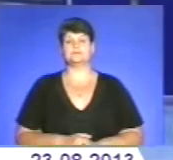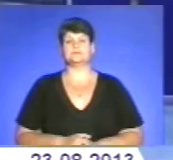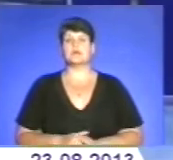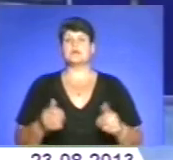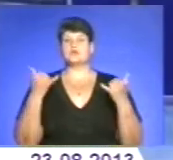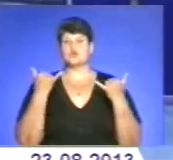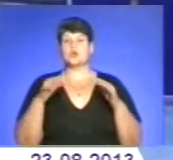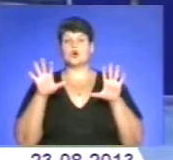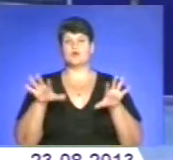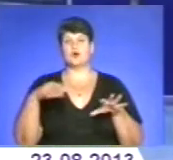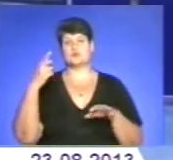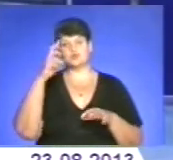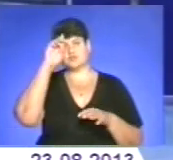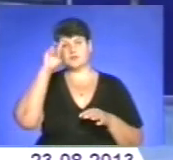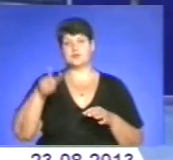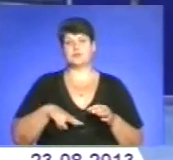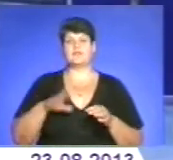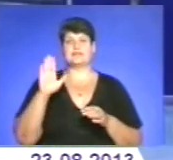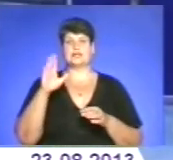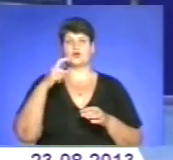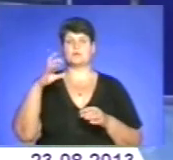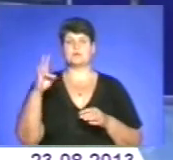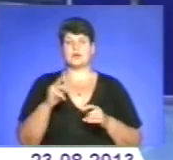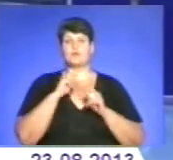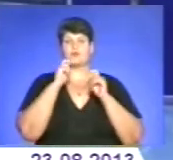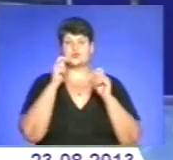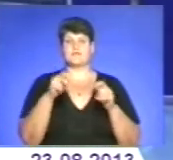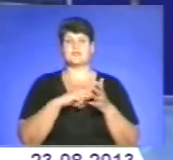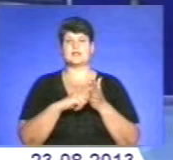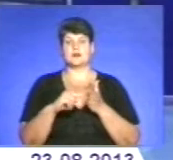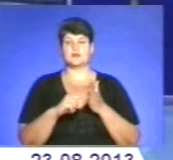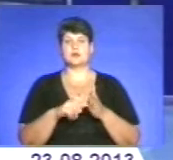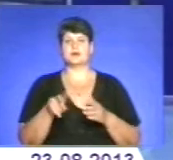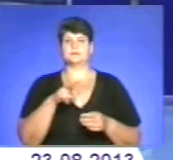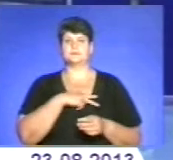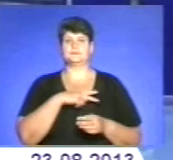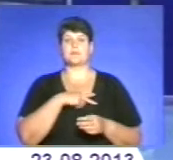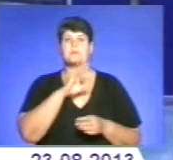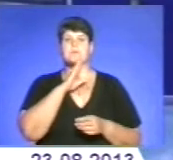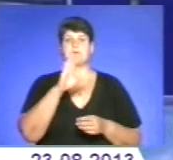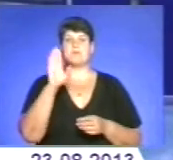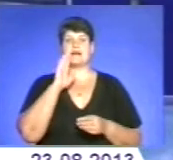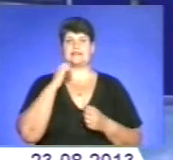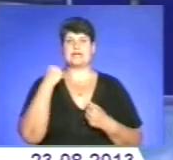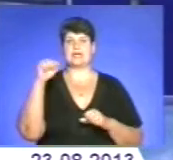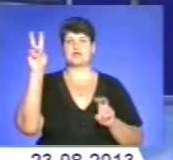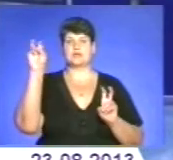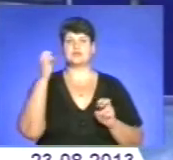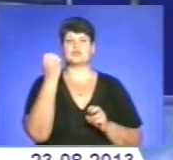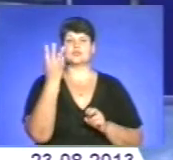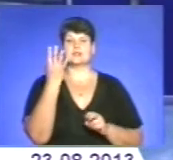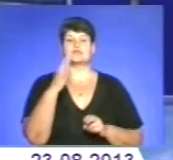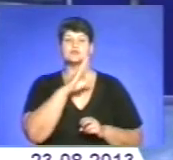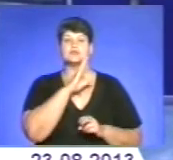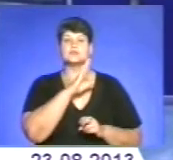Сьогодні голова обласної державної адміністрації Валентин Хоптян вручив відзнаки почесного звання «Мати героїня» 14 багатодітним